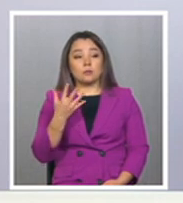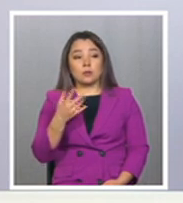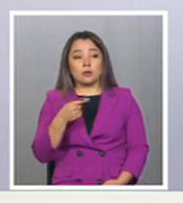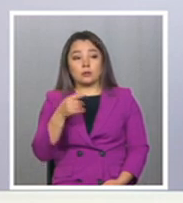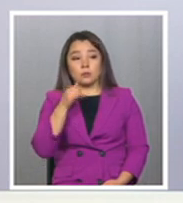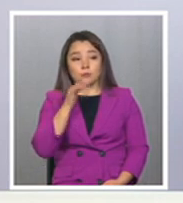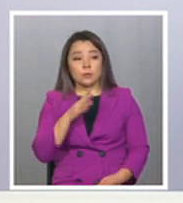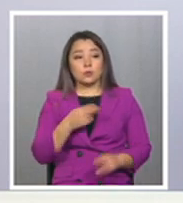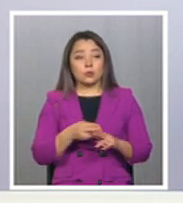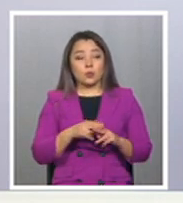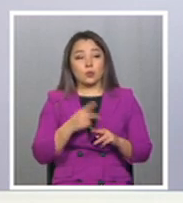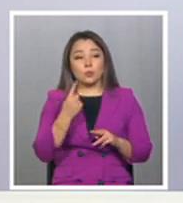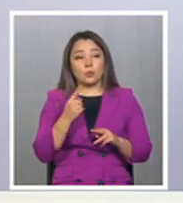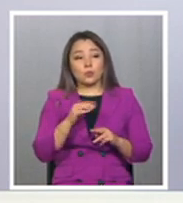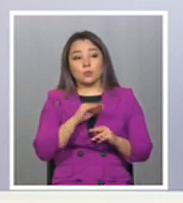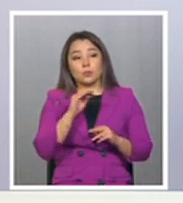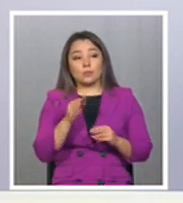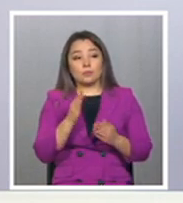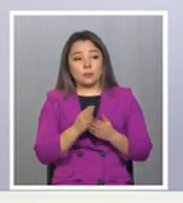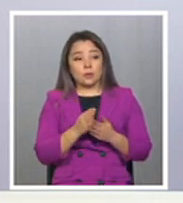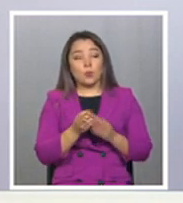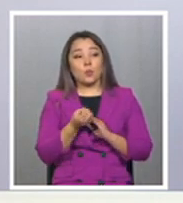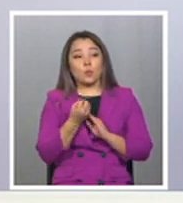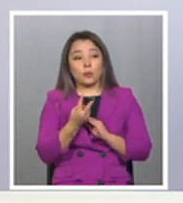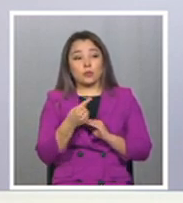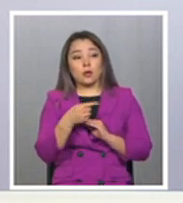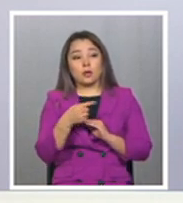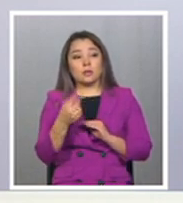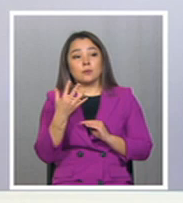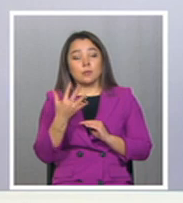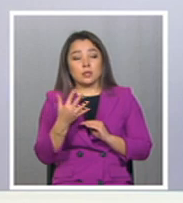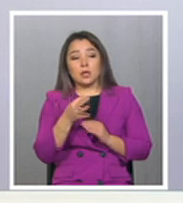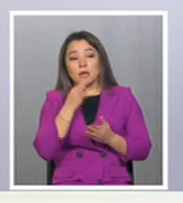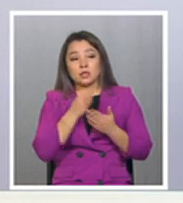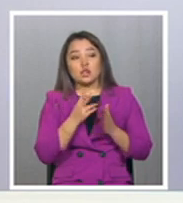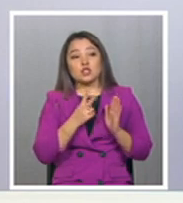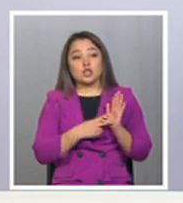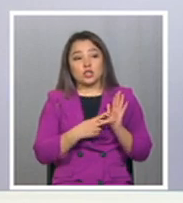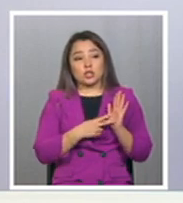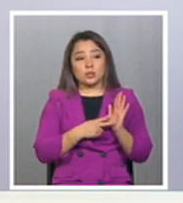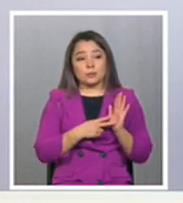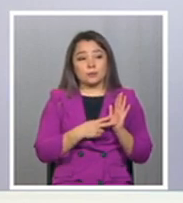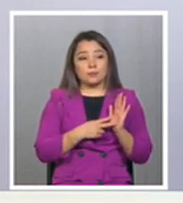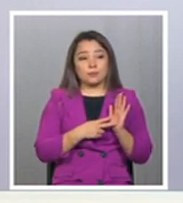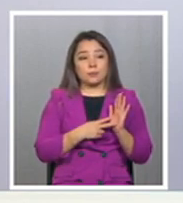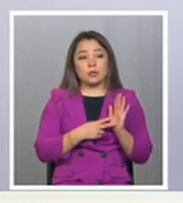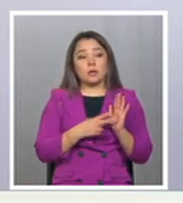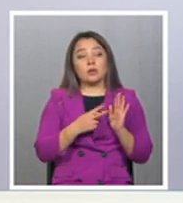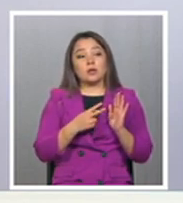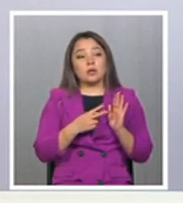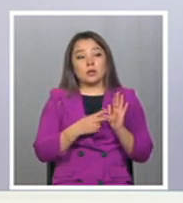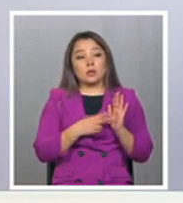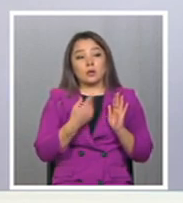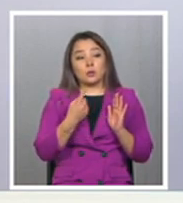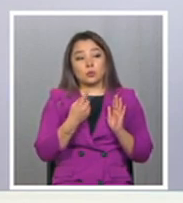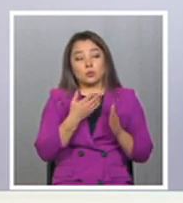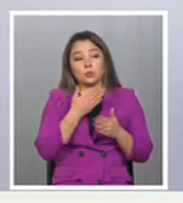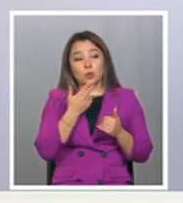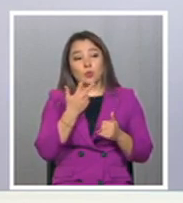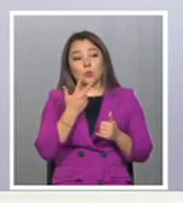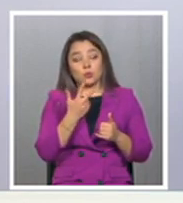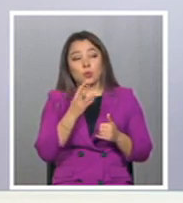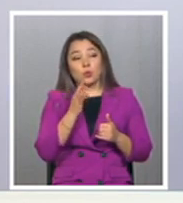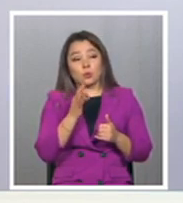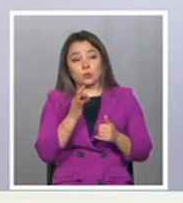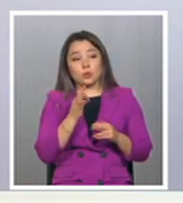Мына 4-тен біреуін қарызға сұрап аламыз да, 12-ден 5 аламыз 7. Ал 4-тің біреуін алып кеттік қой қарызға. Ол жерде 3